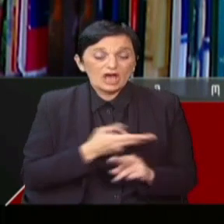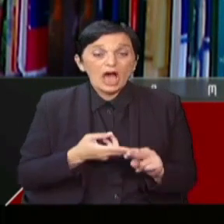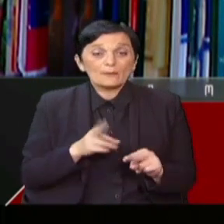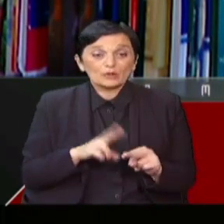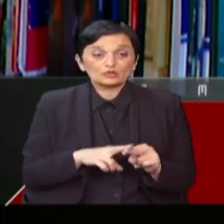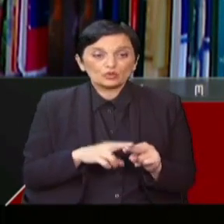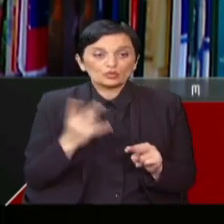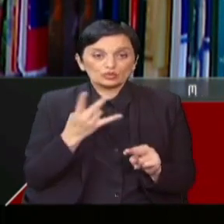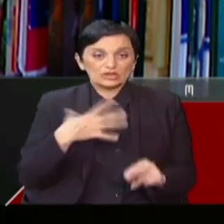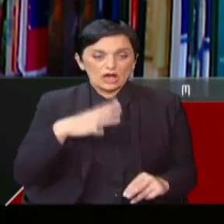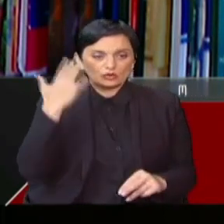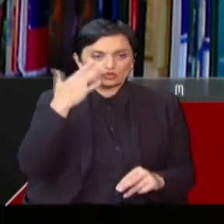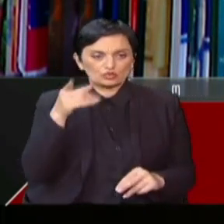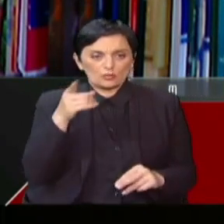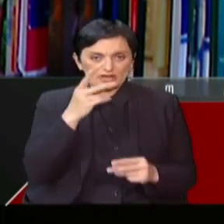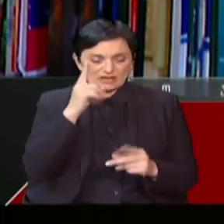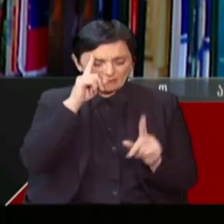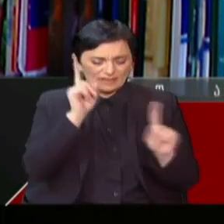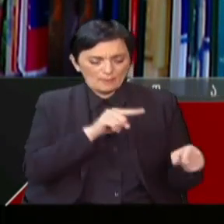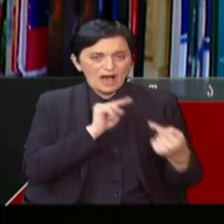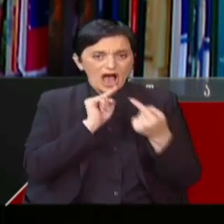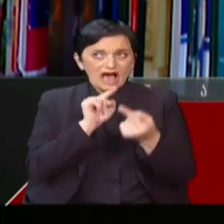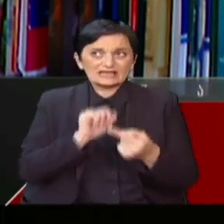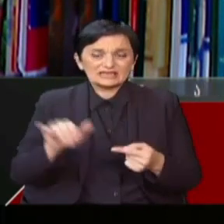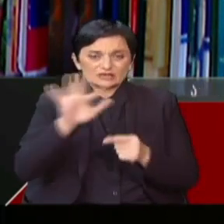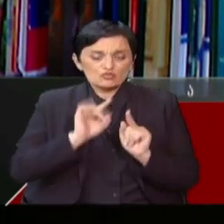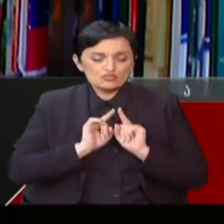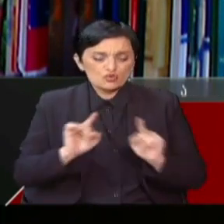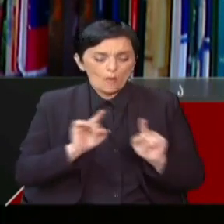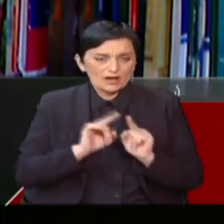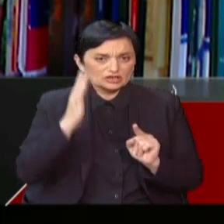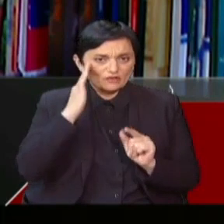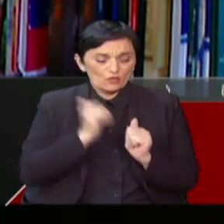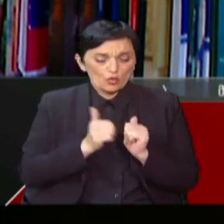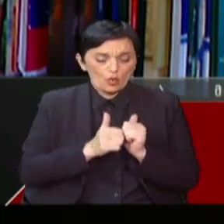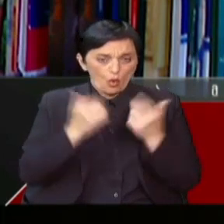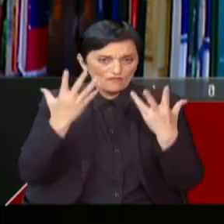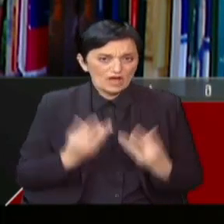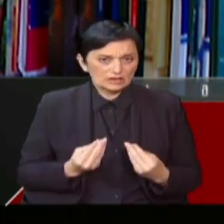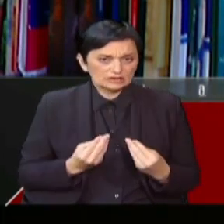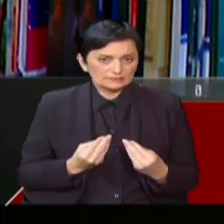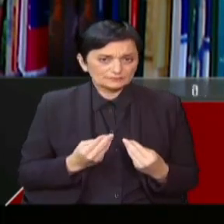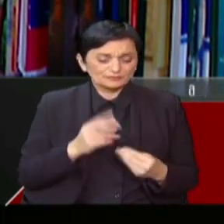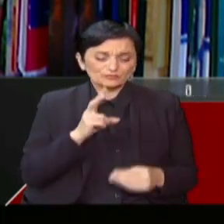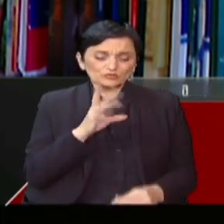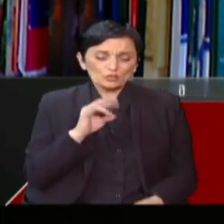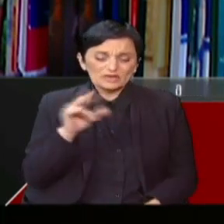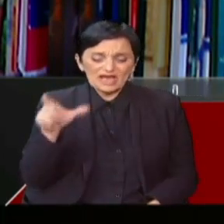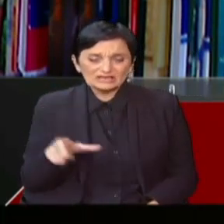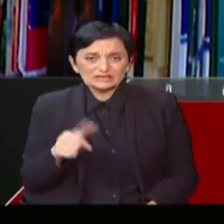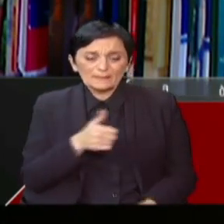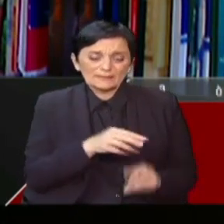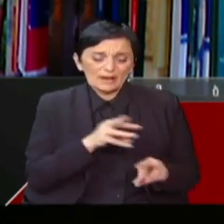კეთილი უნდა ინებოს ქართულ მოცემამ და ანებოს ამ ანტიდასალურ პროპაგანდას თავი, რომელსაც ყოველდღე იქნება ეს ირაკლი ყობახიძე, იქნება